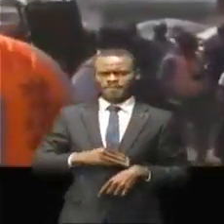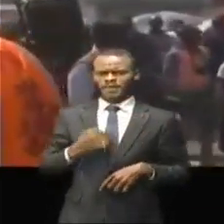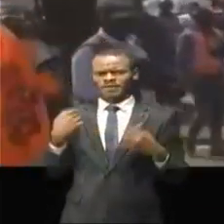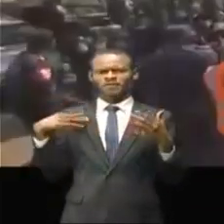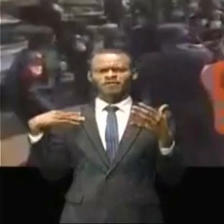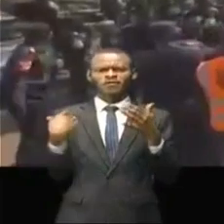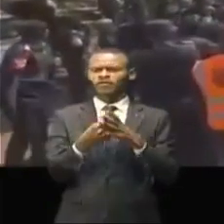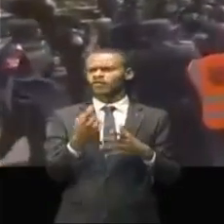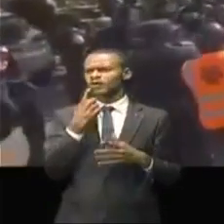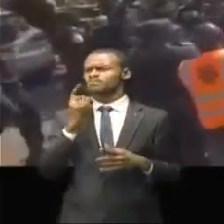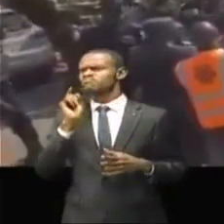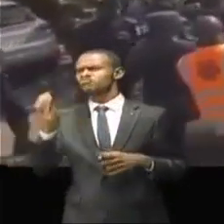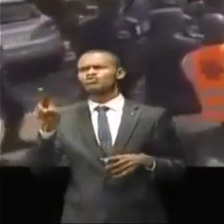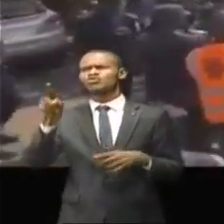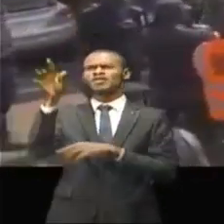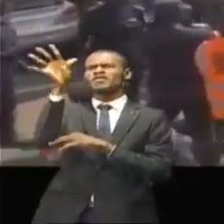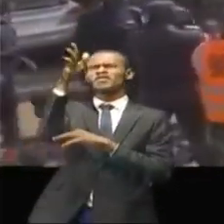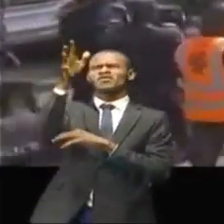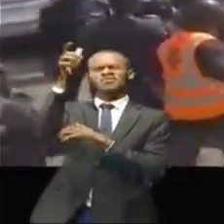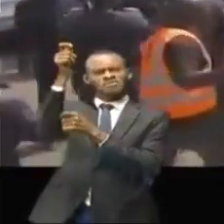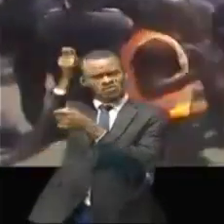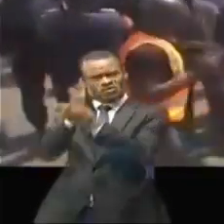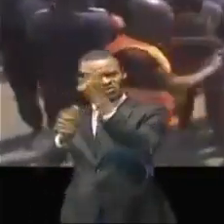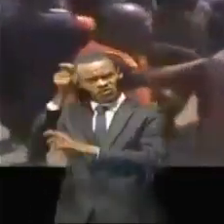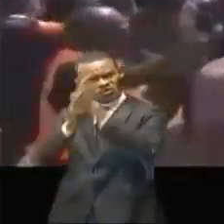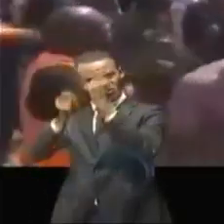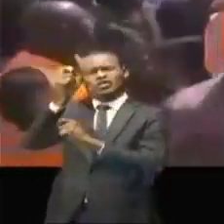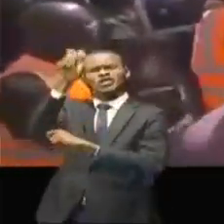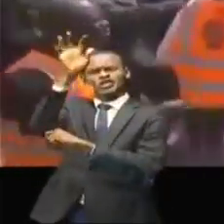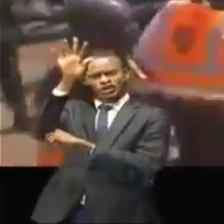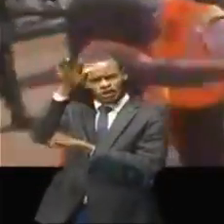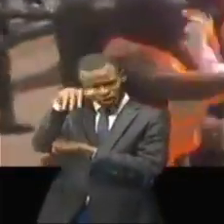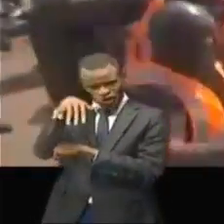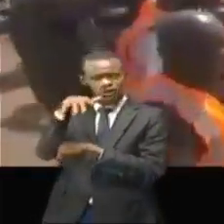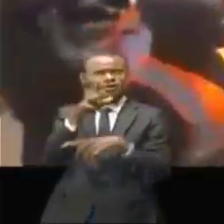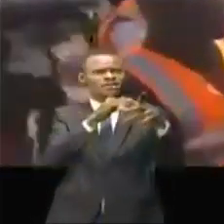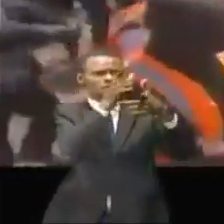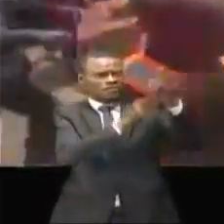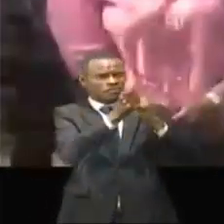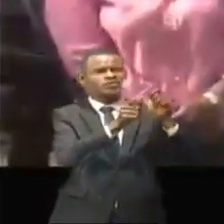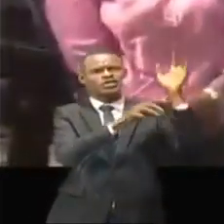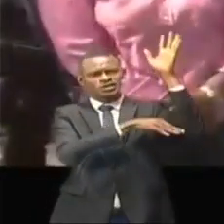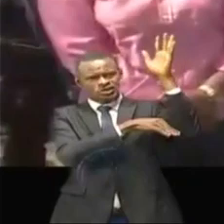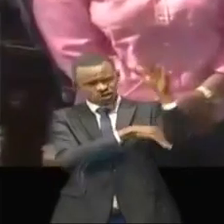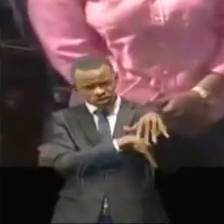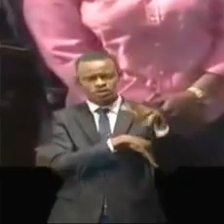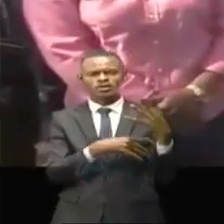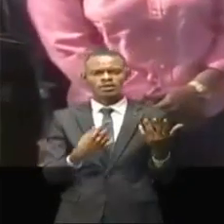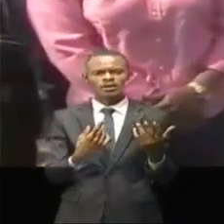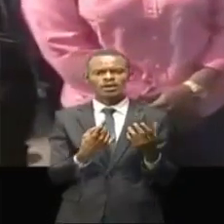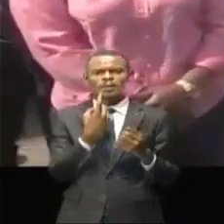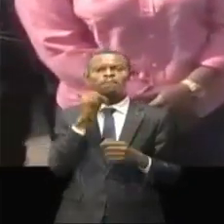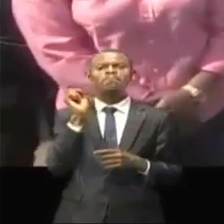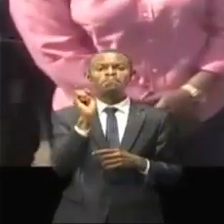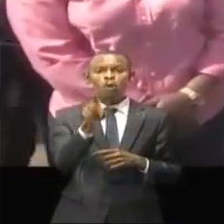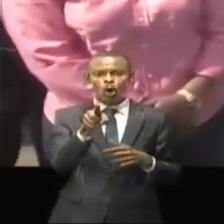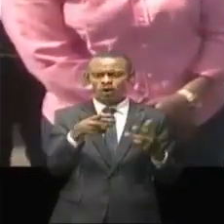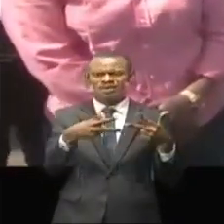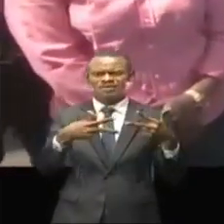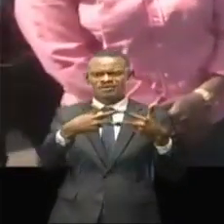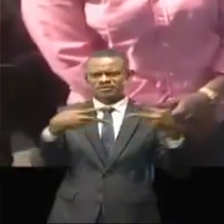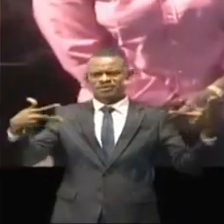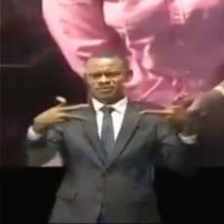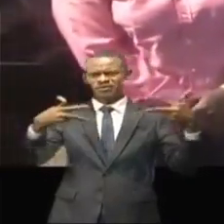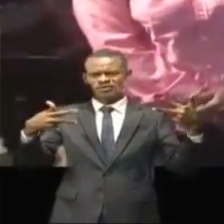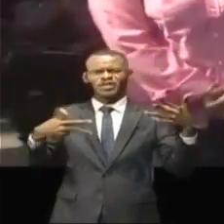sur place que les drapeaux soient baissés et que l'ordre doit régner dans des arrêts de bus. Plus question de